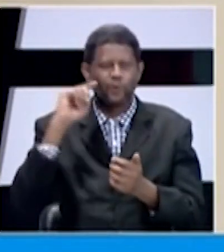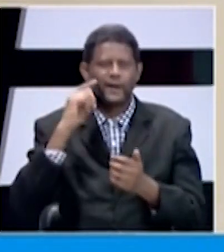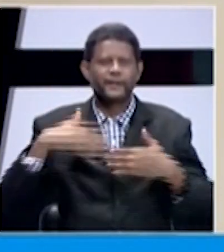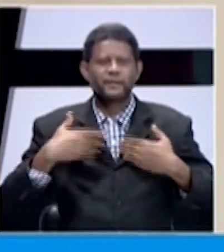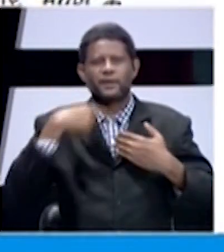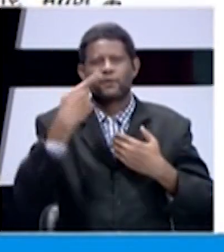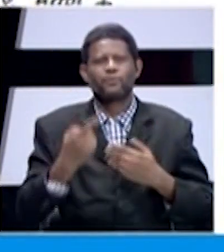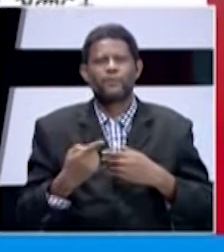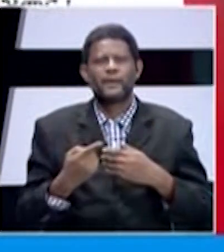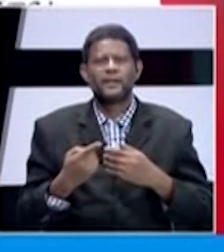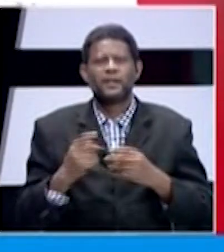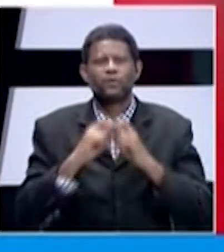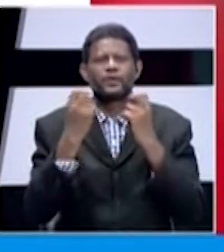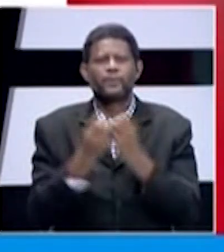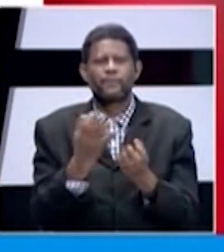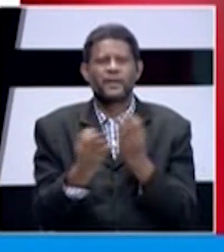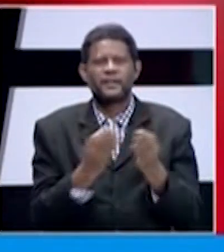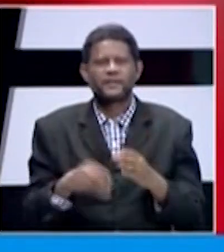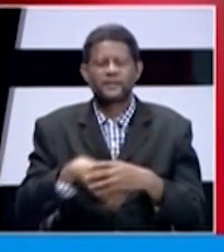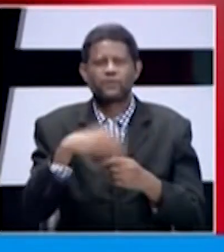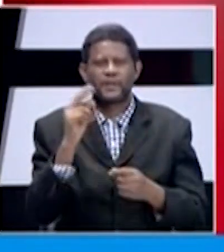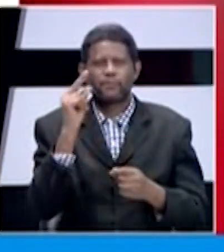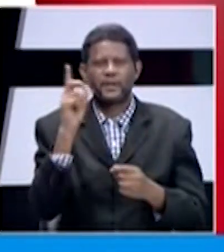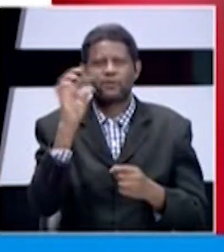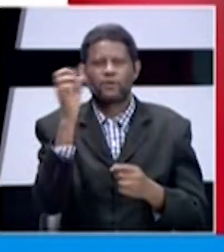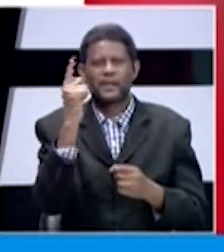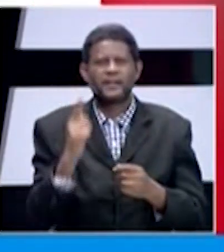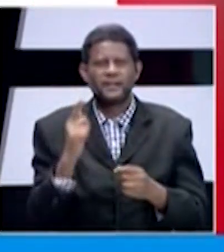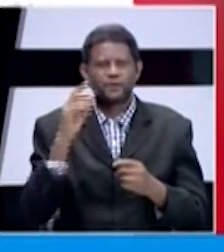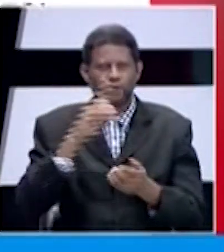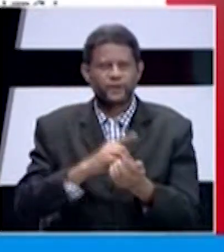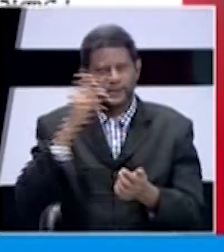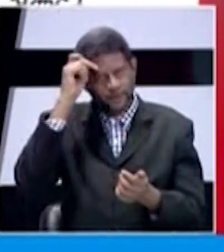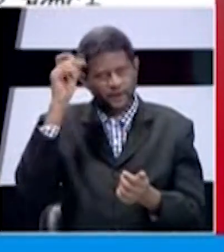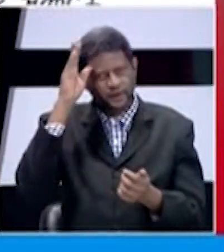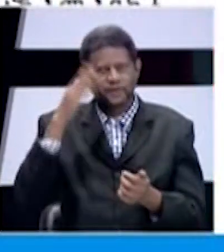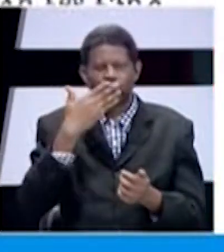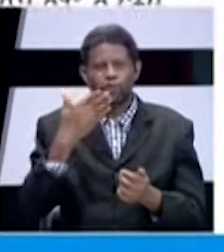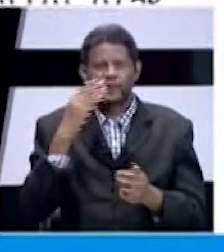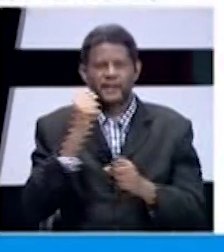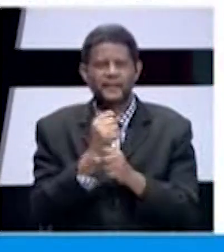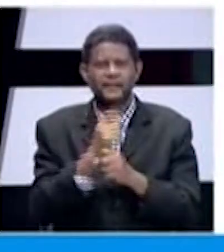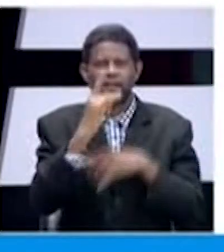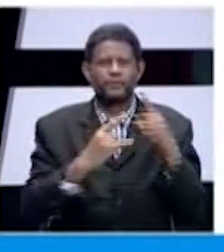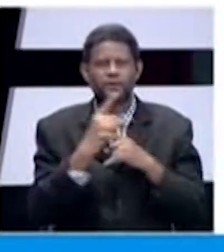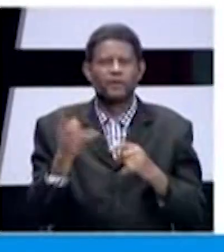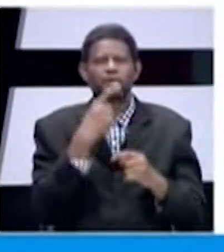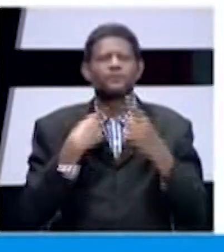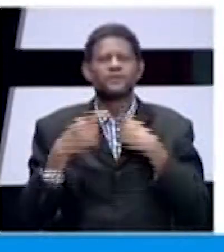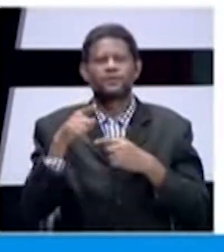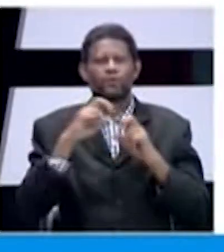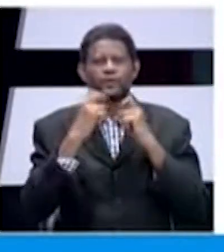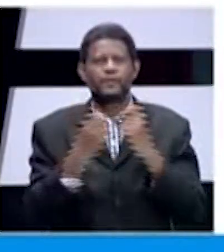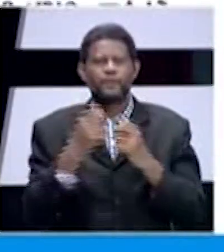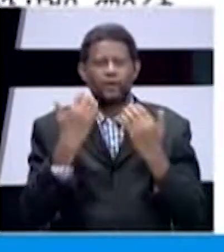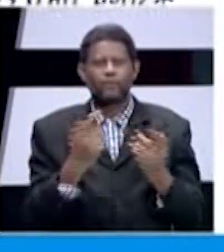ደስ በለኩም ብምባል ውድባዊ መግለፂ ዘውፀ ባይቶና ዶክተር ደብረፅዮን ሰናይ ናይ ስራሕ ዘመን ክኾነሎም ተመኒዩ እቲ ውድብ ሎሚ እውን